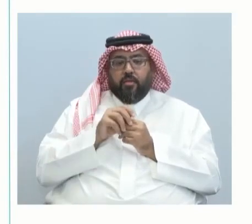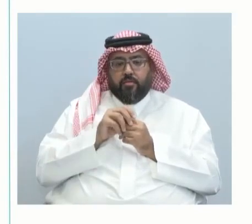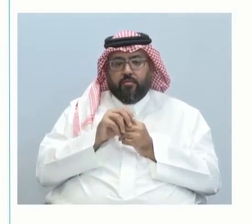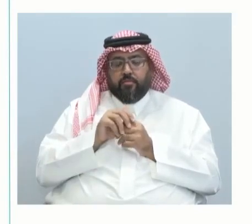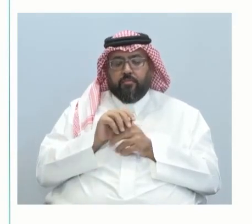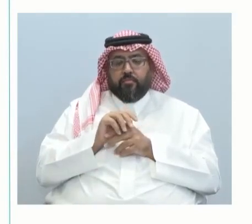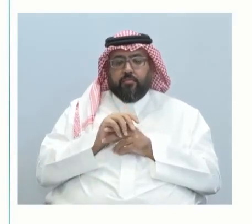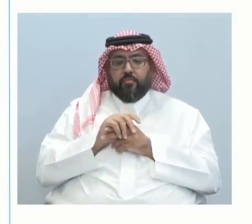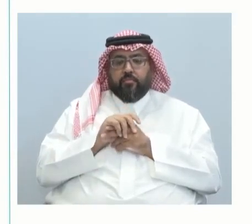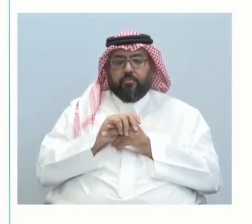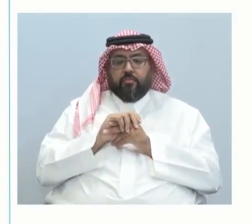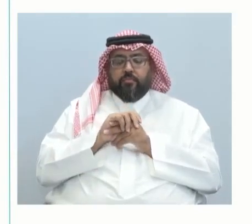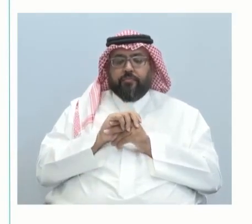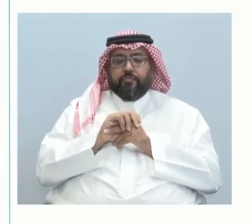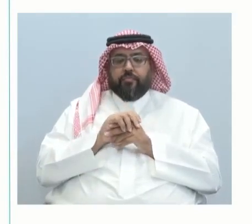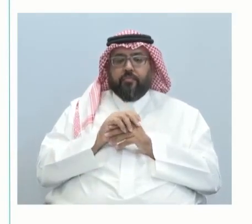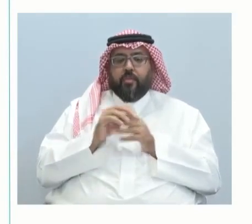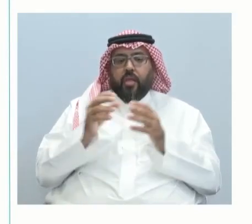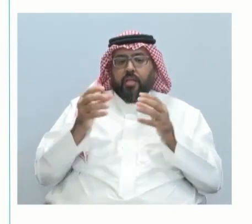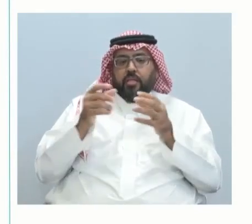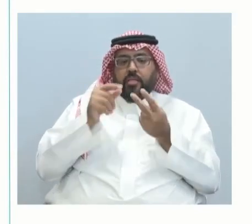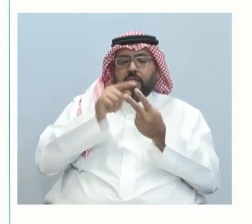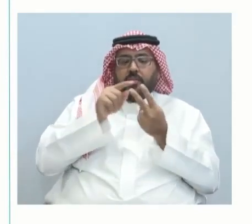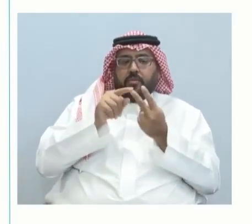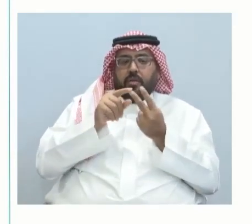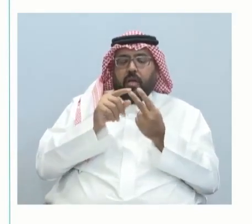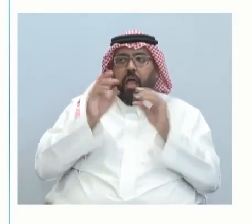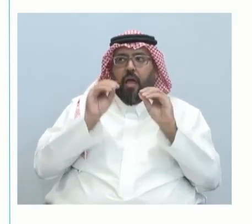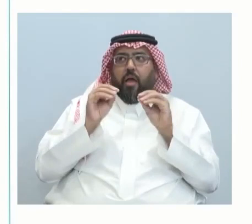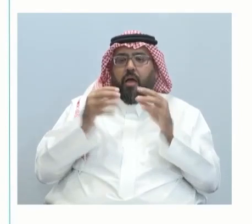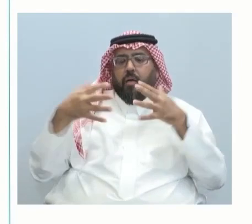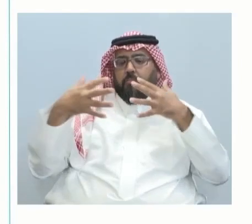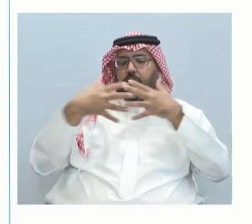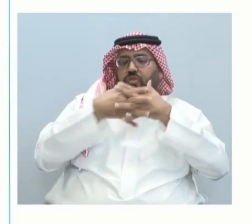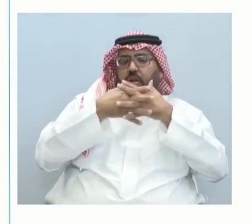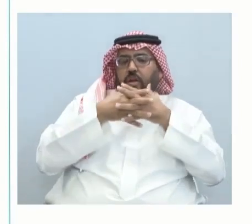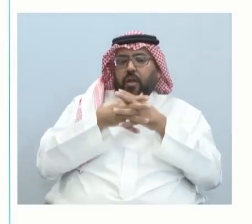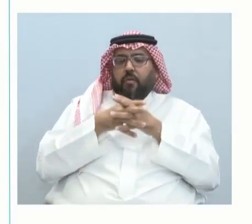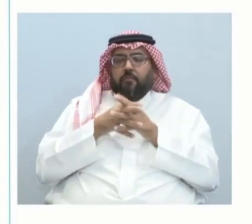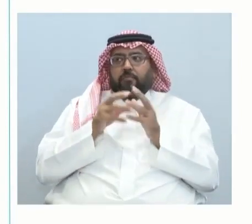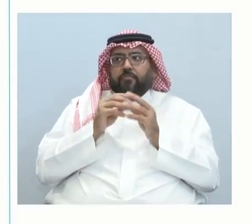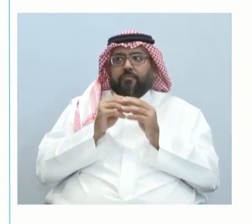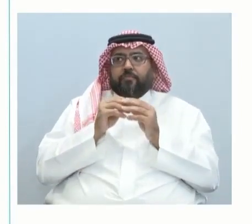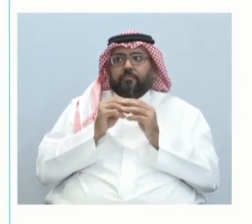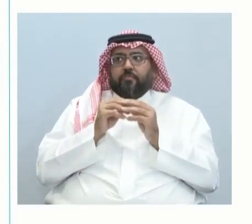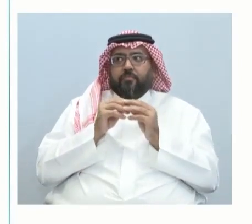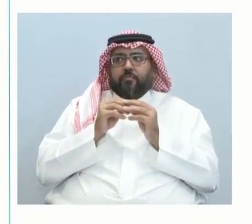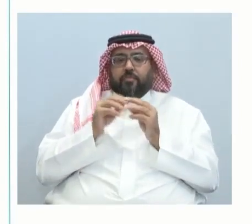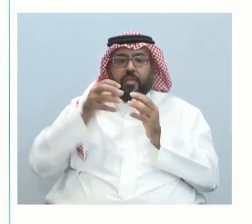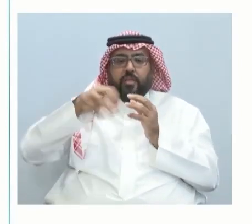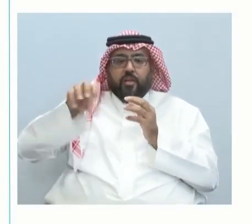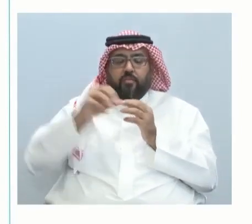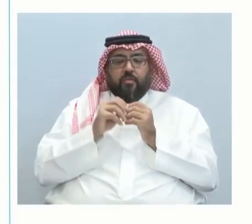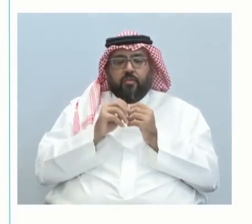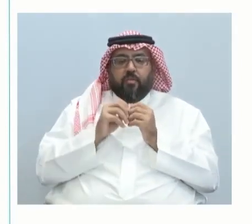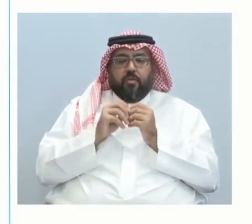قاعده ليش لانه يحتوي على زوج من الالكترونات ويشارك او يمنح فنصنفه على انه ماذا نصنف